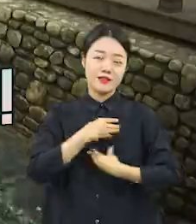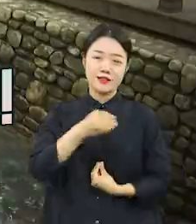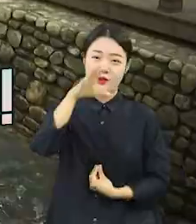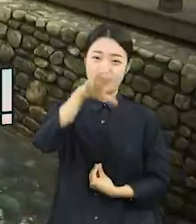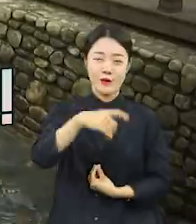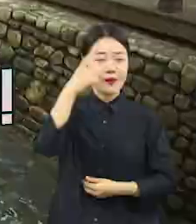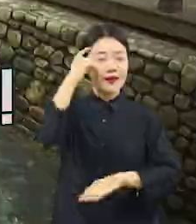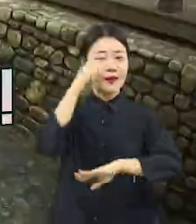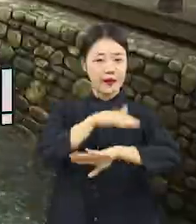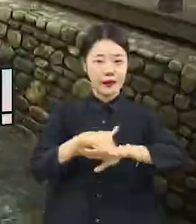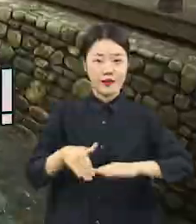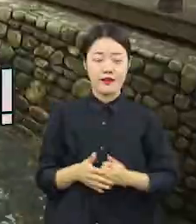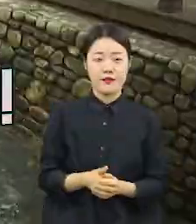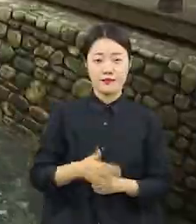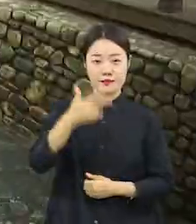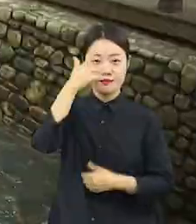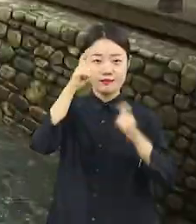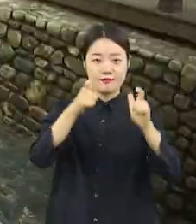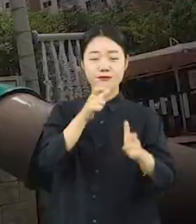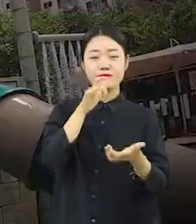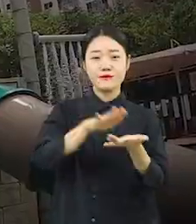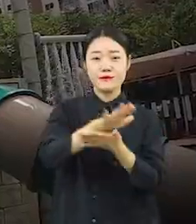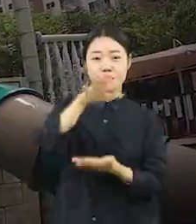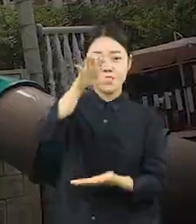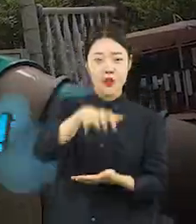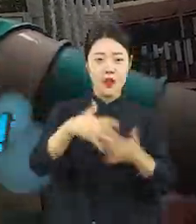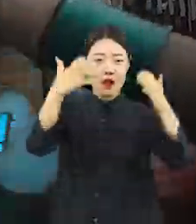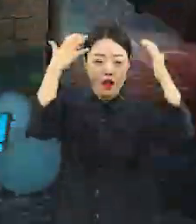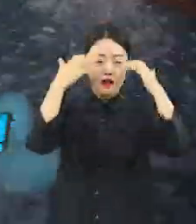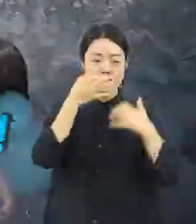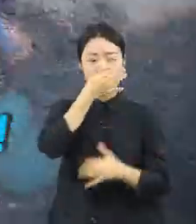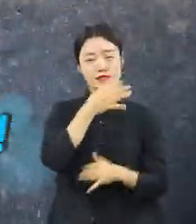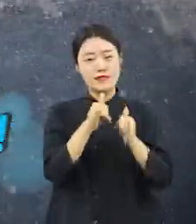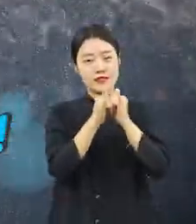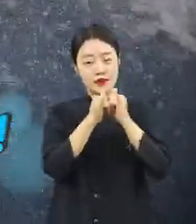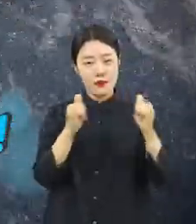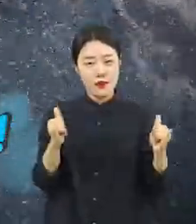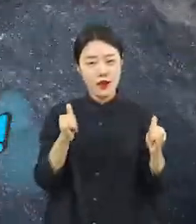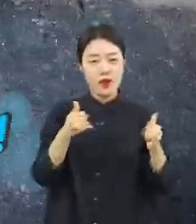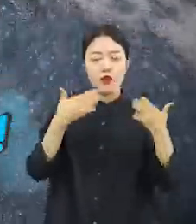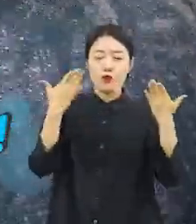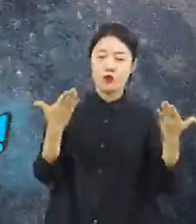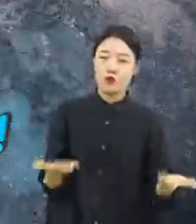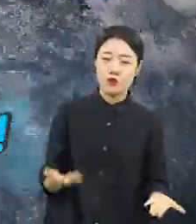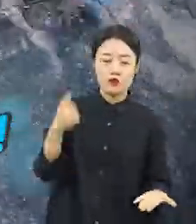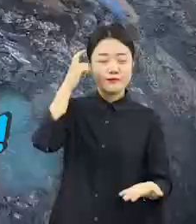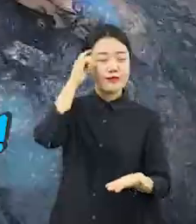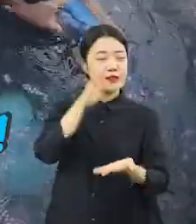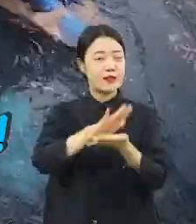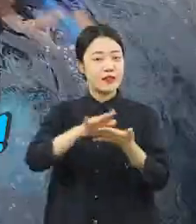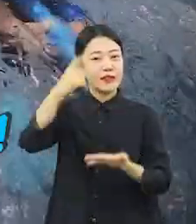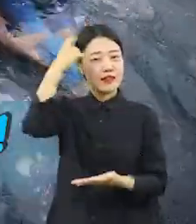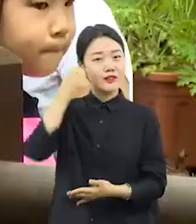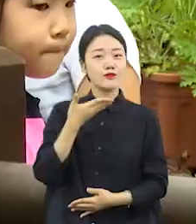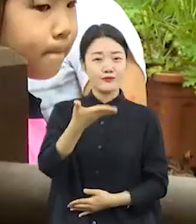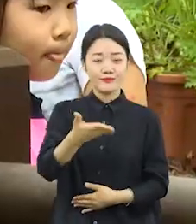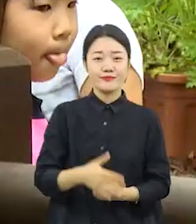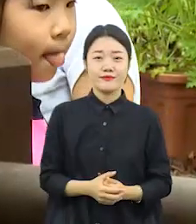되어줄 예정인데요. 부평구 물놀이장은 무더위에 지친 주민들에게 휴식과 힐링을 선물할